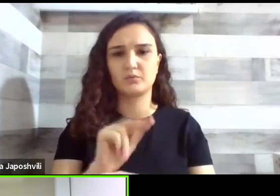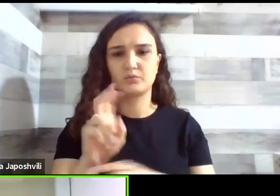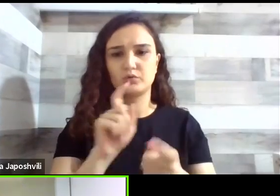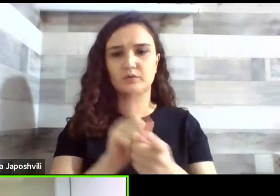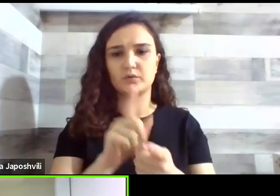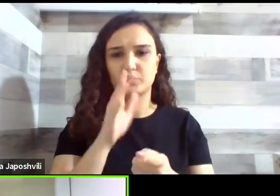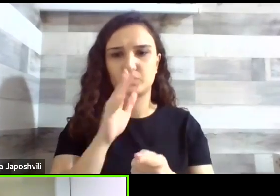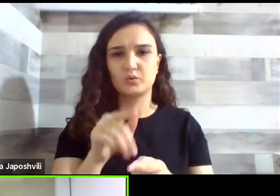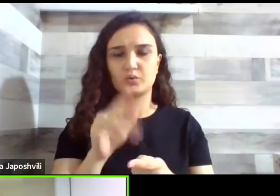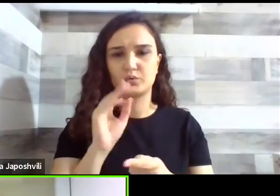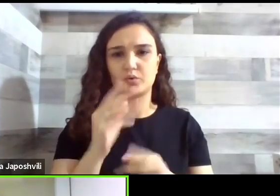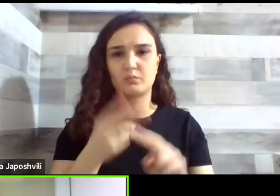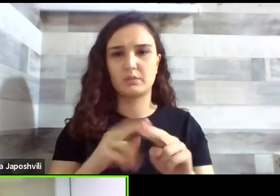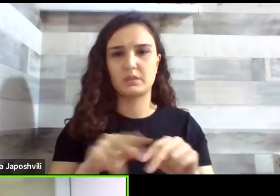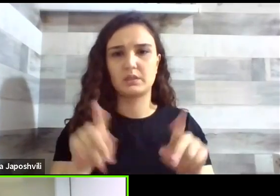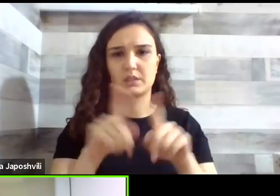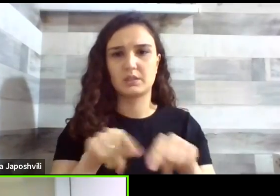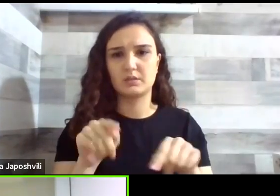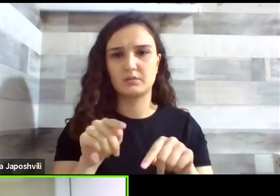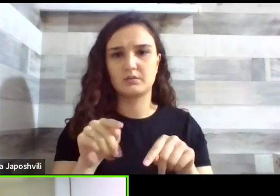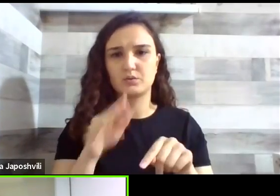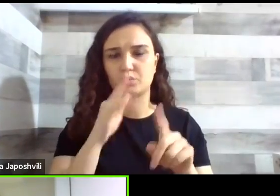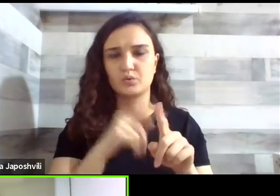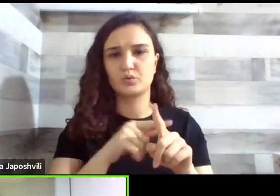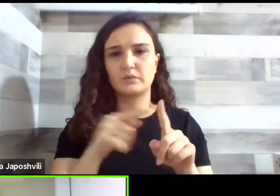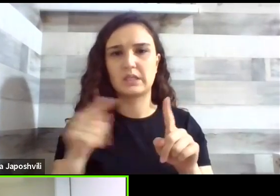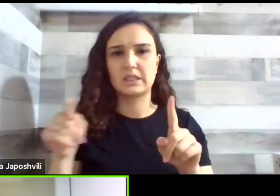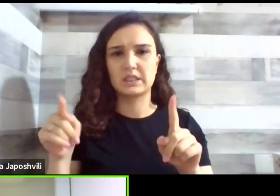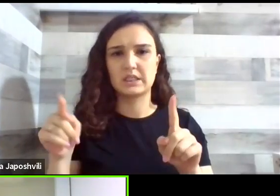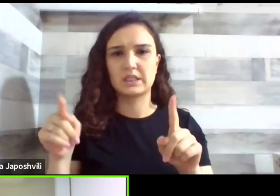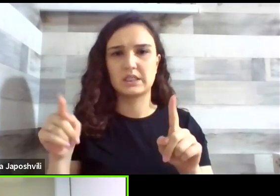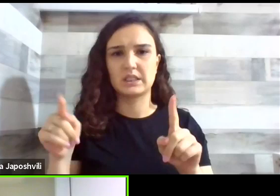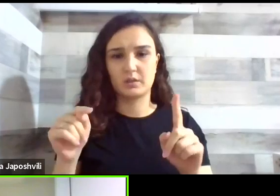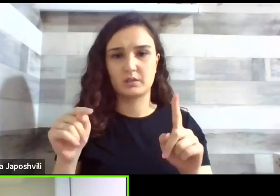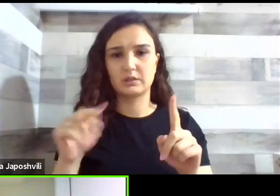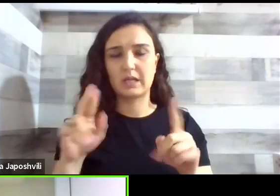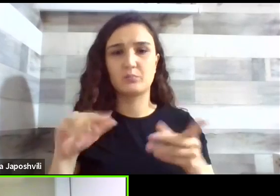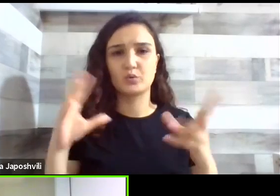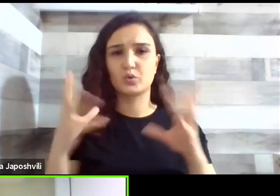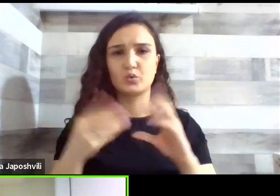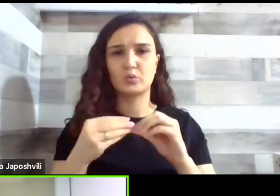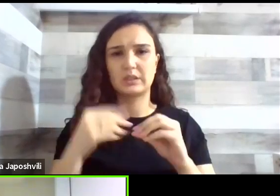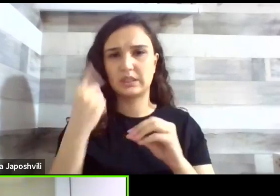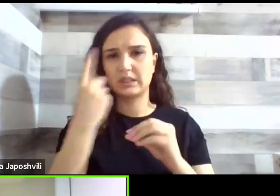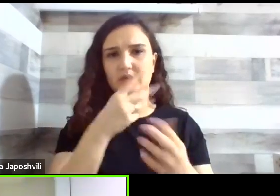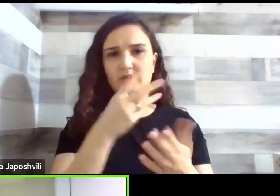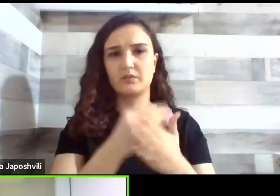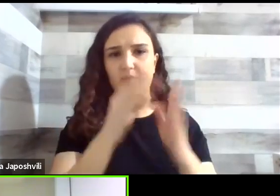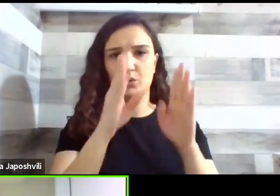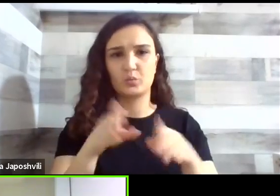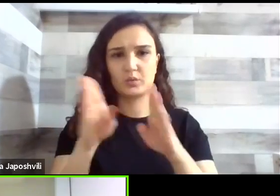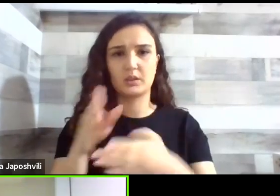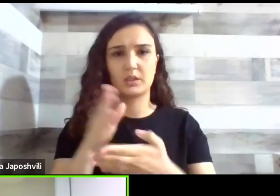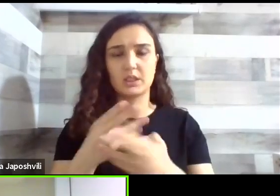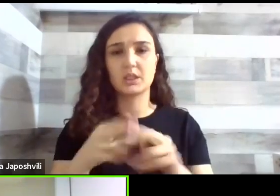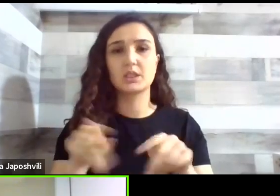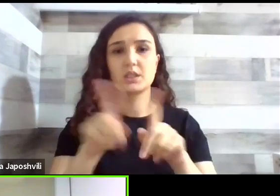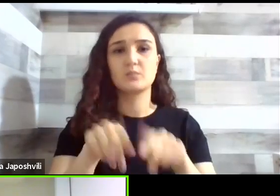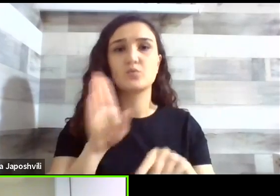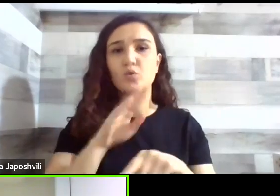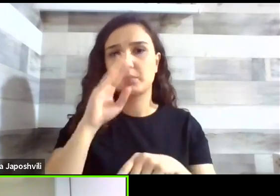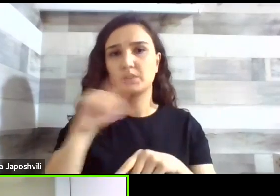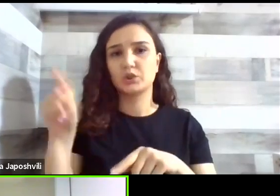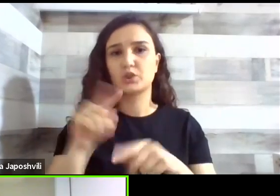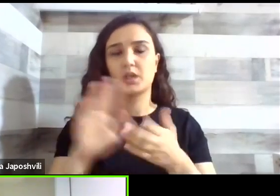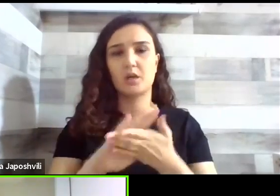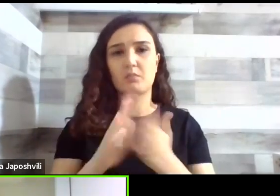დროს რომელიც ასევე დროის ხანგრძლივობის თვალსაზრისით აბსოლუტურად ინდივიდუალურია და ესეც შობელთან შეთანხმებულია